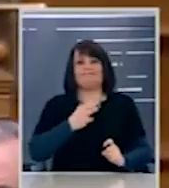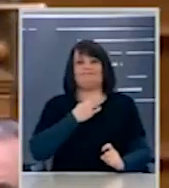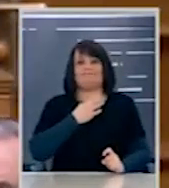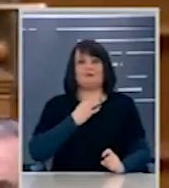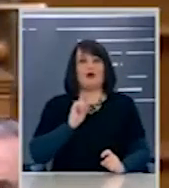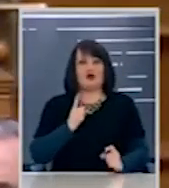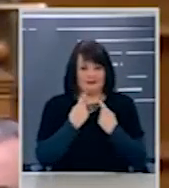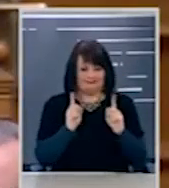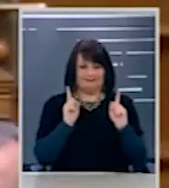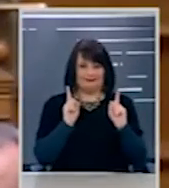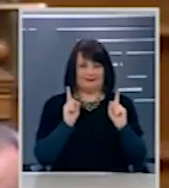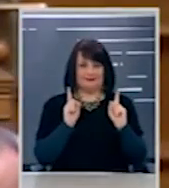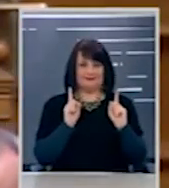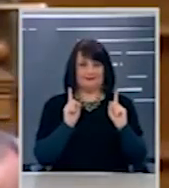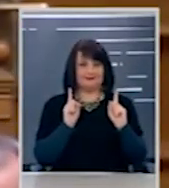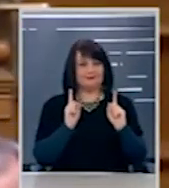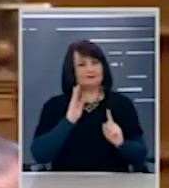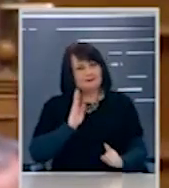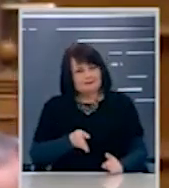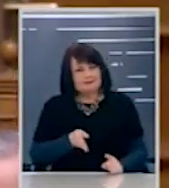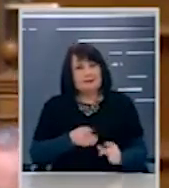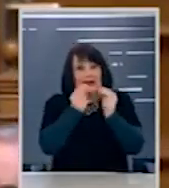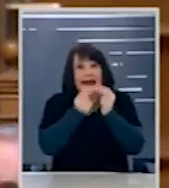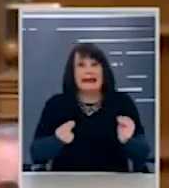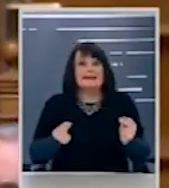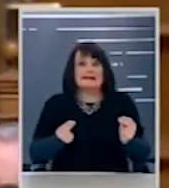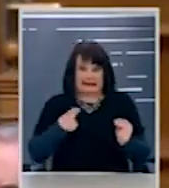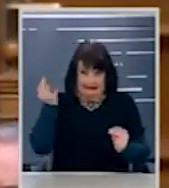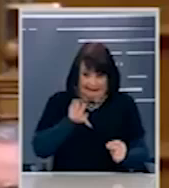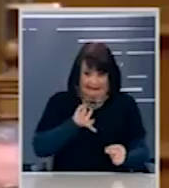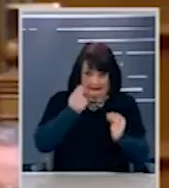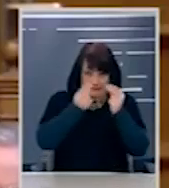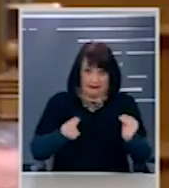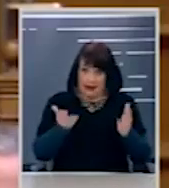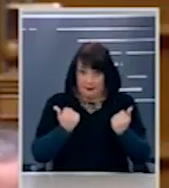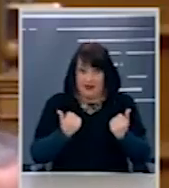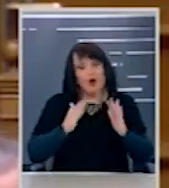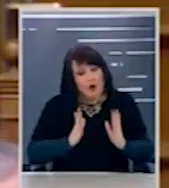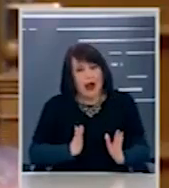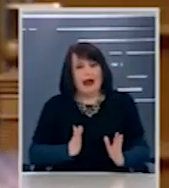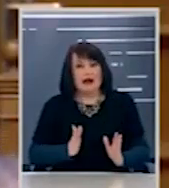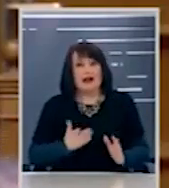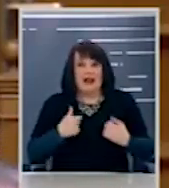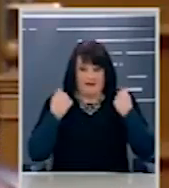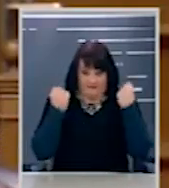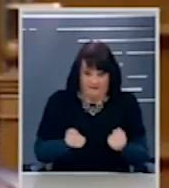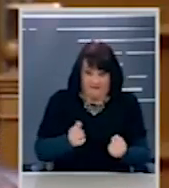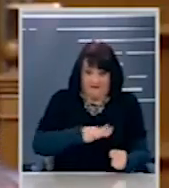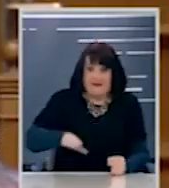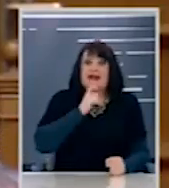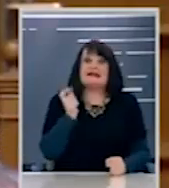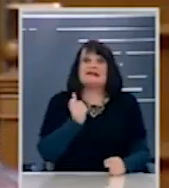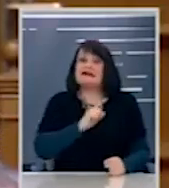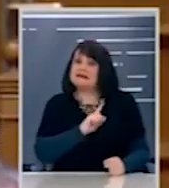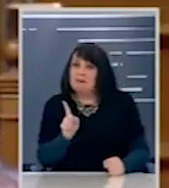κύκλο, αλλά να μπορέσουμε να φέρουμε μια λύση που δεν θα αύξανε την επιβάρυνση στους